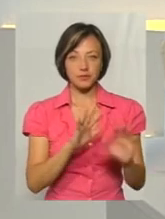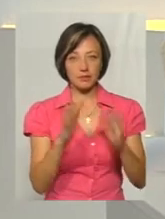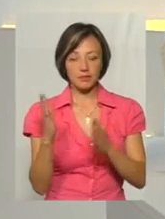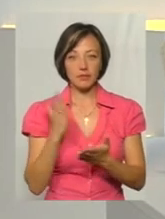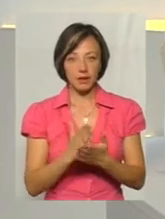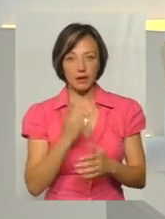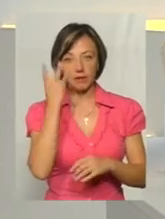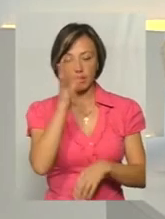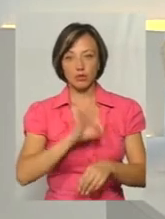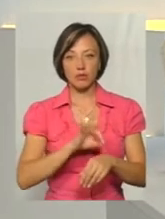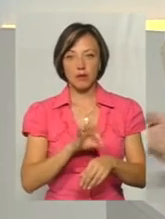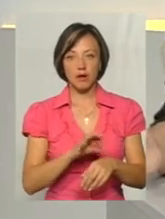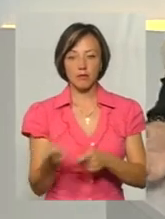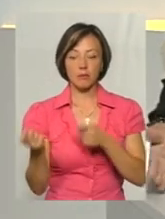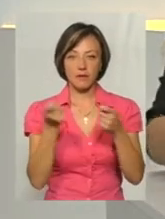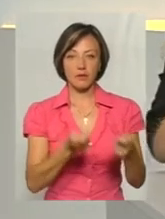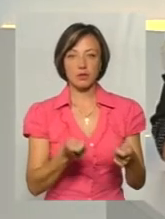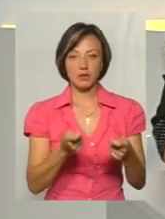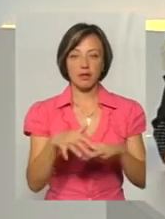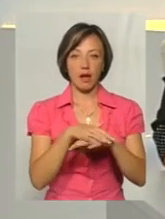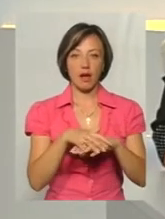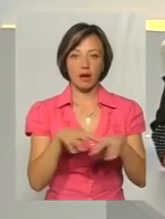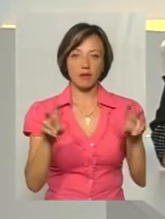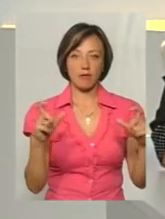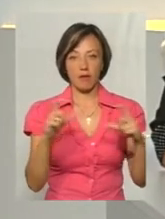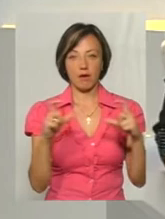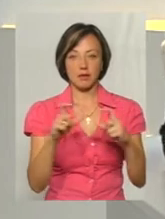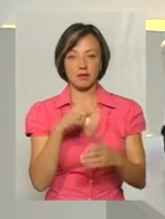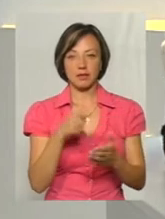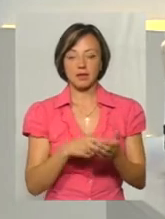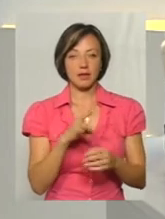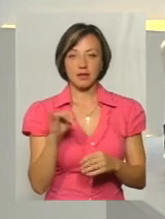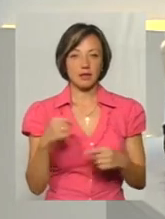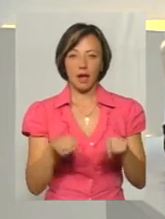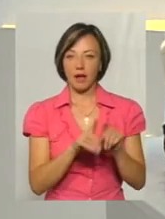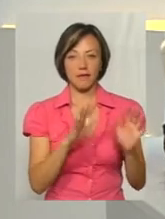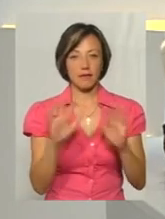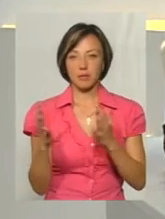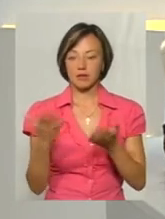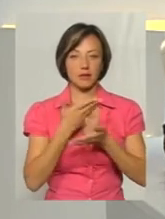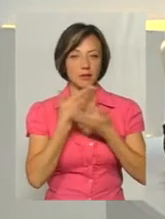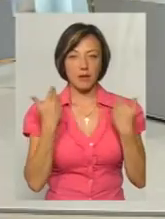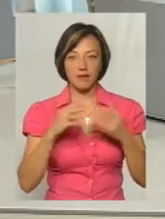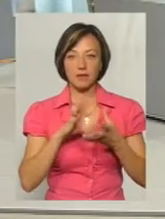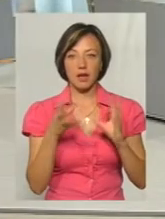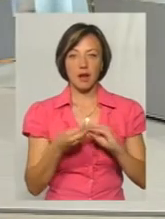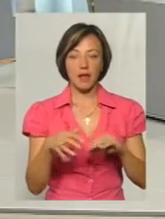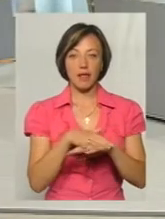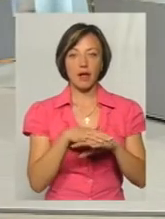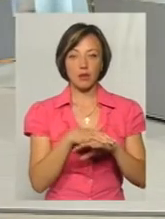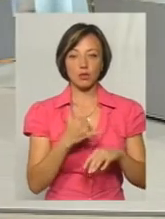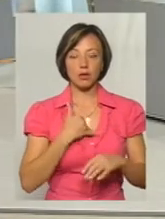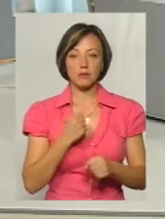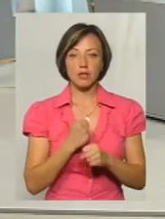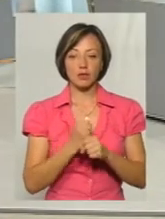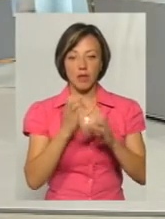що африканська чума от привозиться на ринок або в магазин? Ні, таких випадків немає. Взагалі на ринках в нас